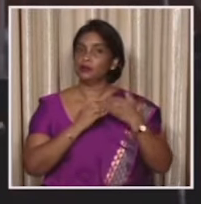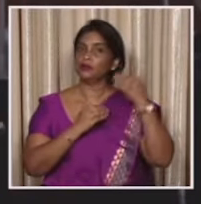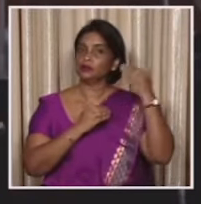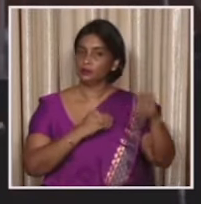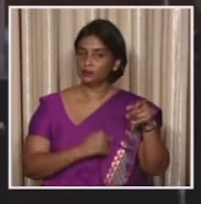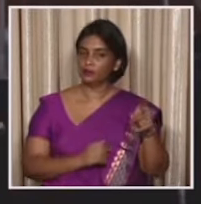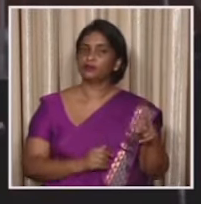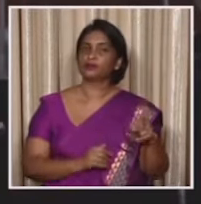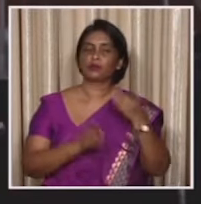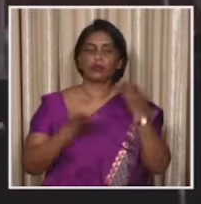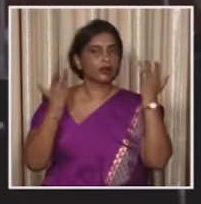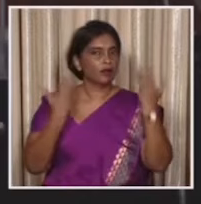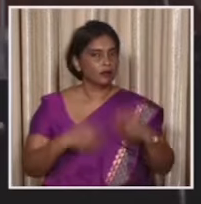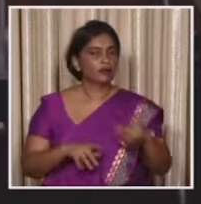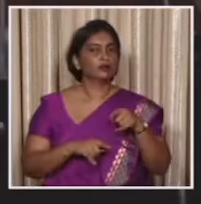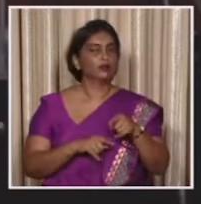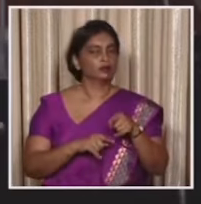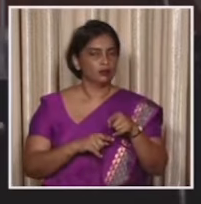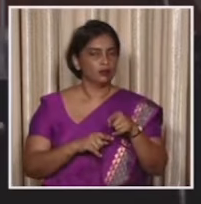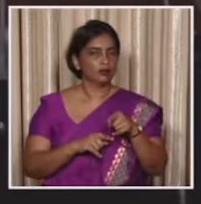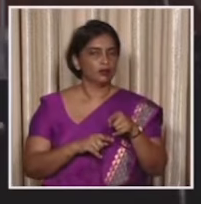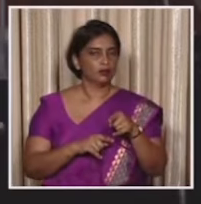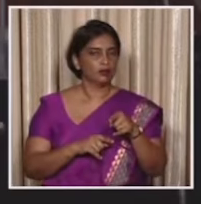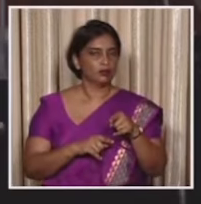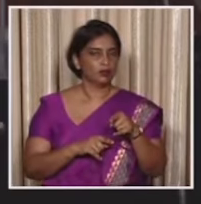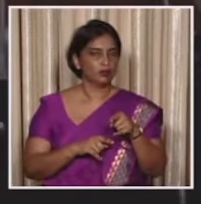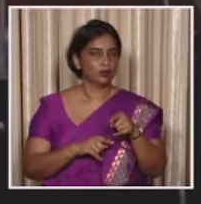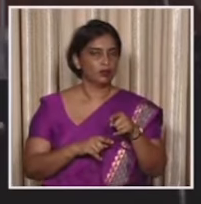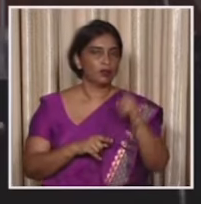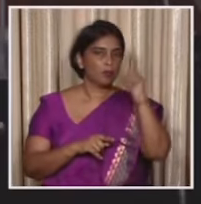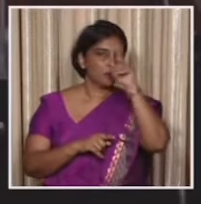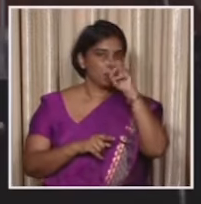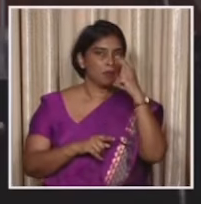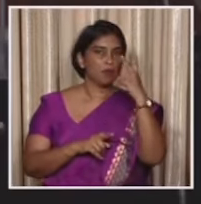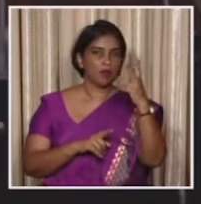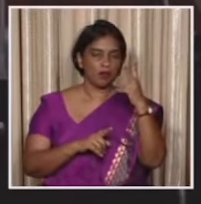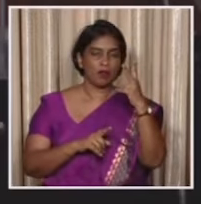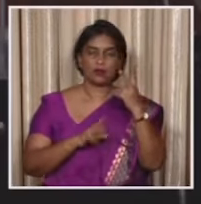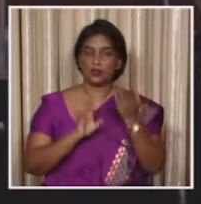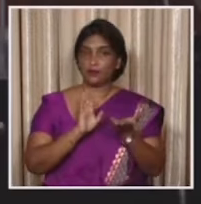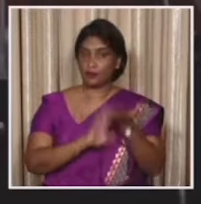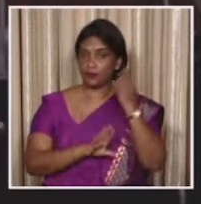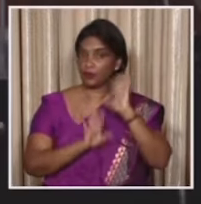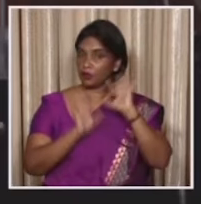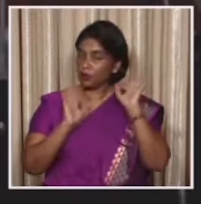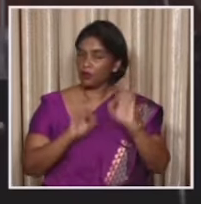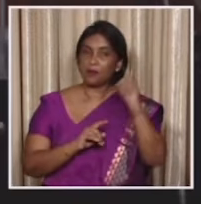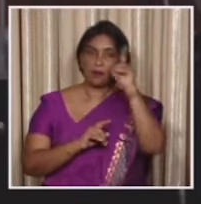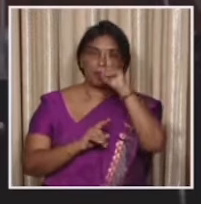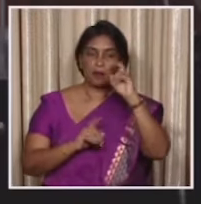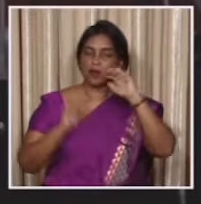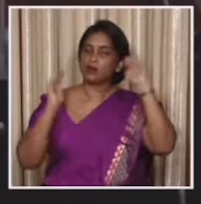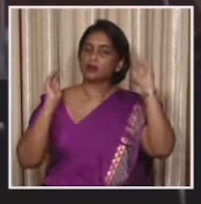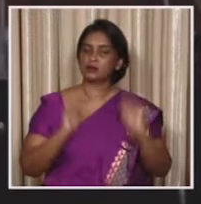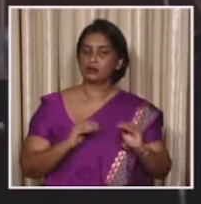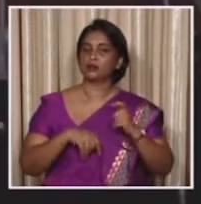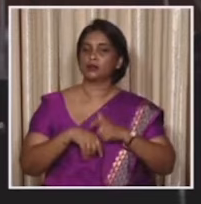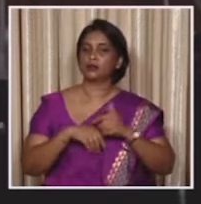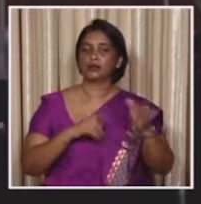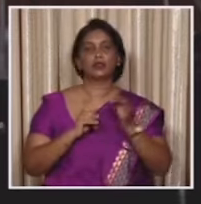කාලය අවසන් වීමට මාස 2 නොවැඩි මාසයකට නෝඩු කාලයක්